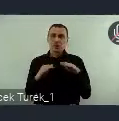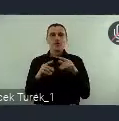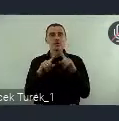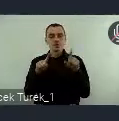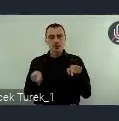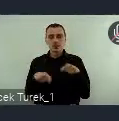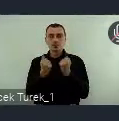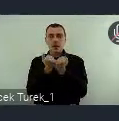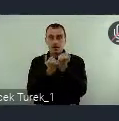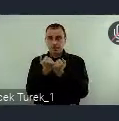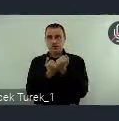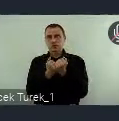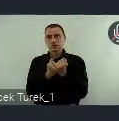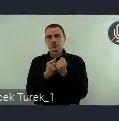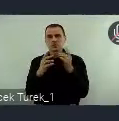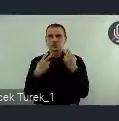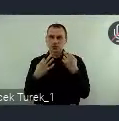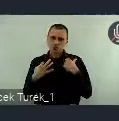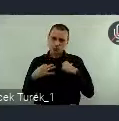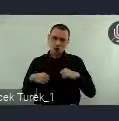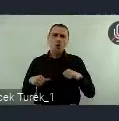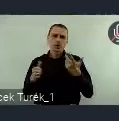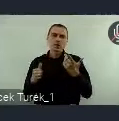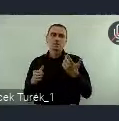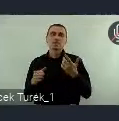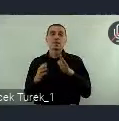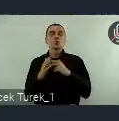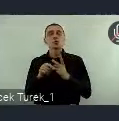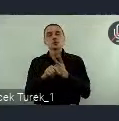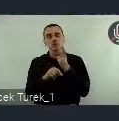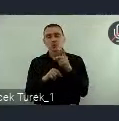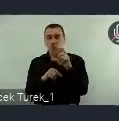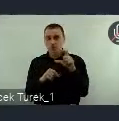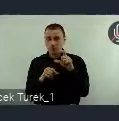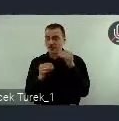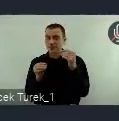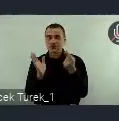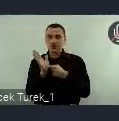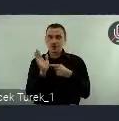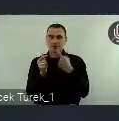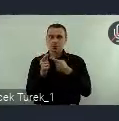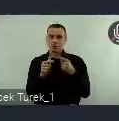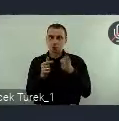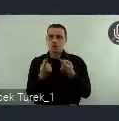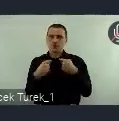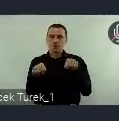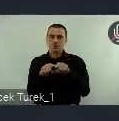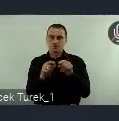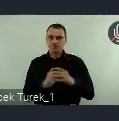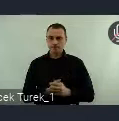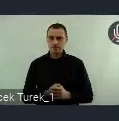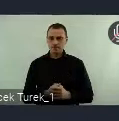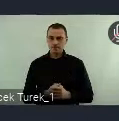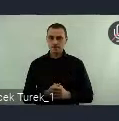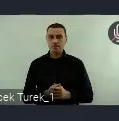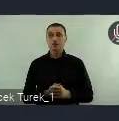bez większych zmian natomiast informacja w formacie cyfrowym już może spełniać wiem y rozmawiać ze swoimi